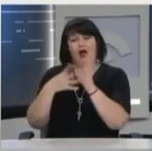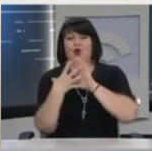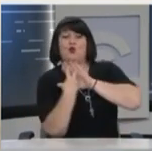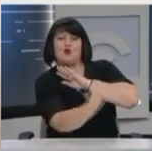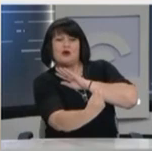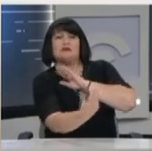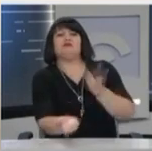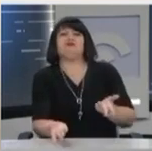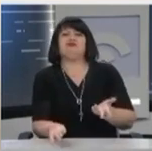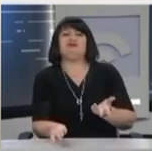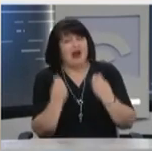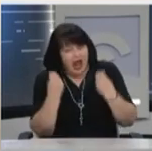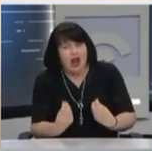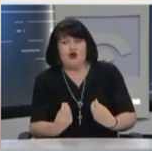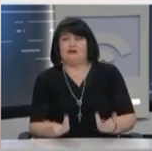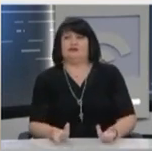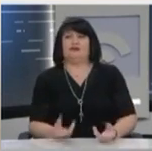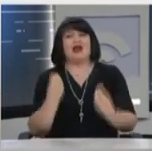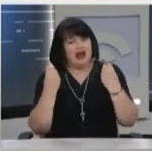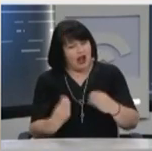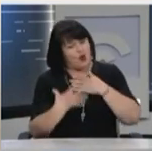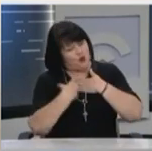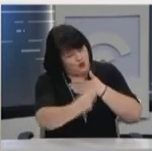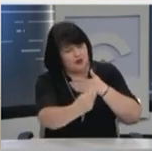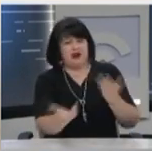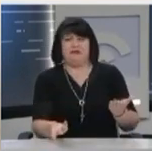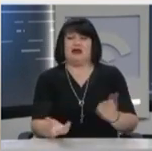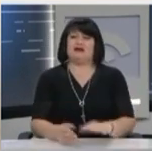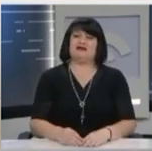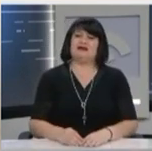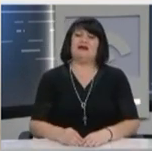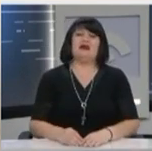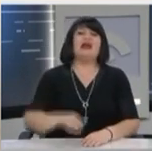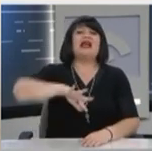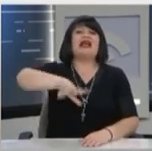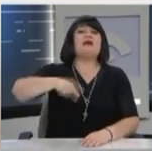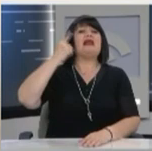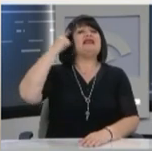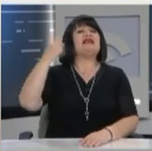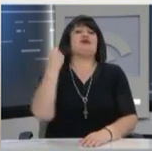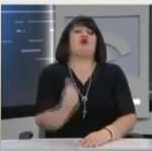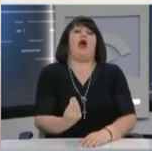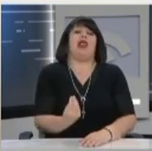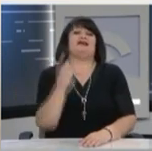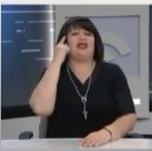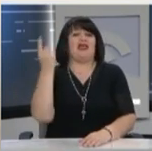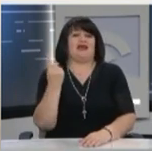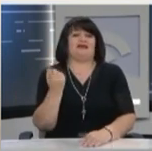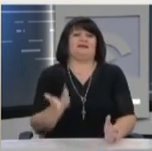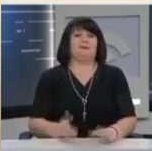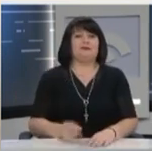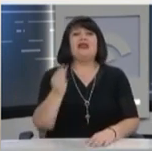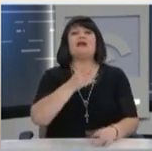Κοπιπάστε. Δεν κακό. Καλό είναι. Τα καλά να τα παίρνουμε. Έτσι κι αλλιώς οι κλεμμένες ιδέες είναι οι καλύτερες ιδέες. Πάμε